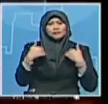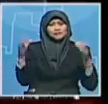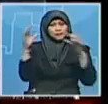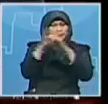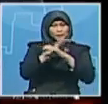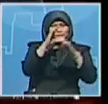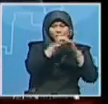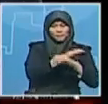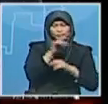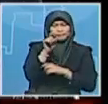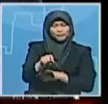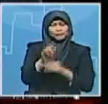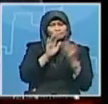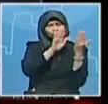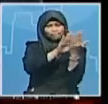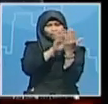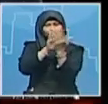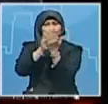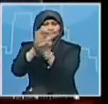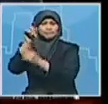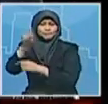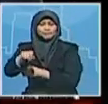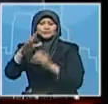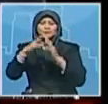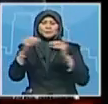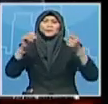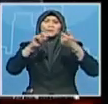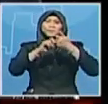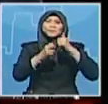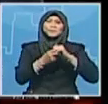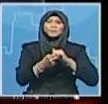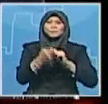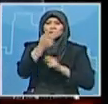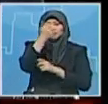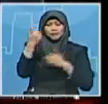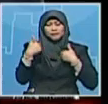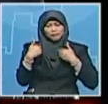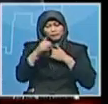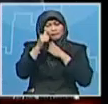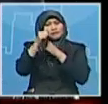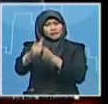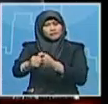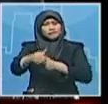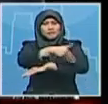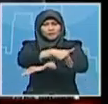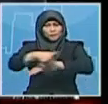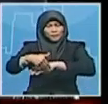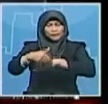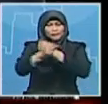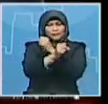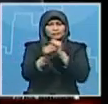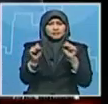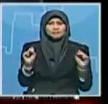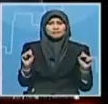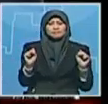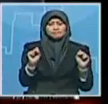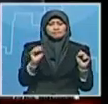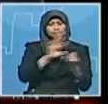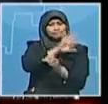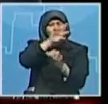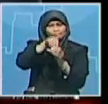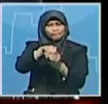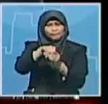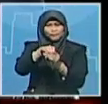cabaran yang perlu kita hadapi dan kita akan selesaikan sebab ada garis panduan yang tertentu sudah pun kita